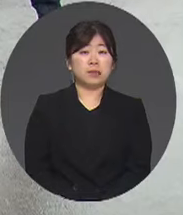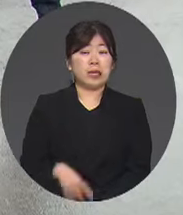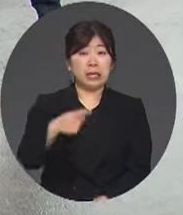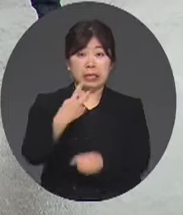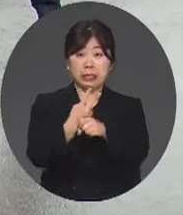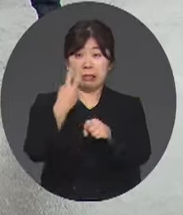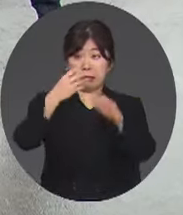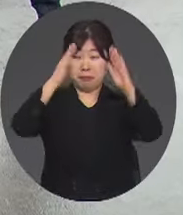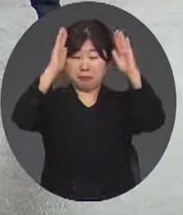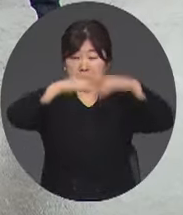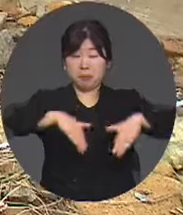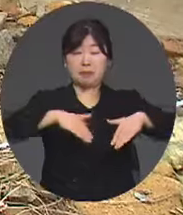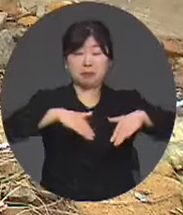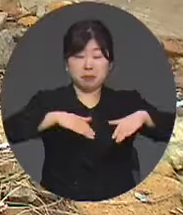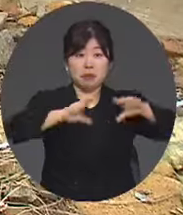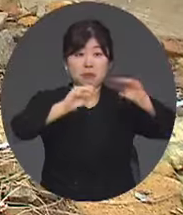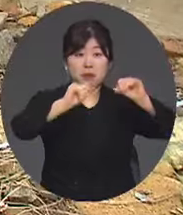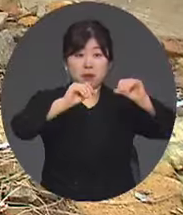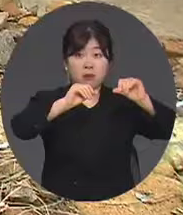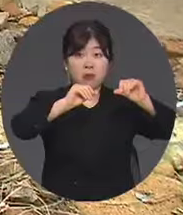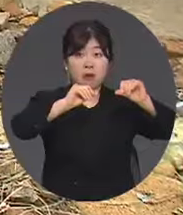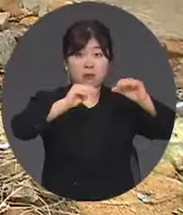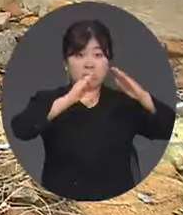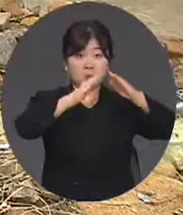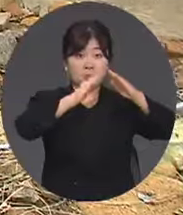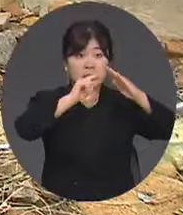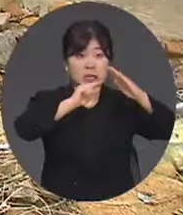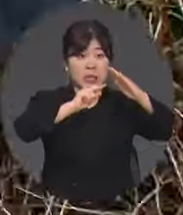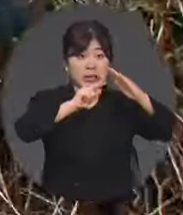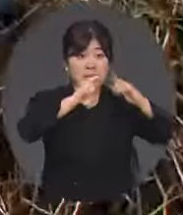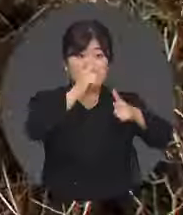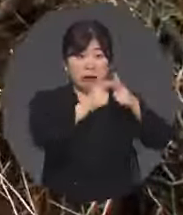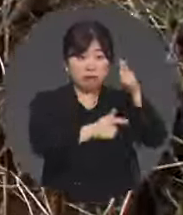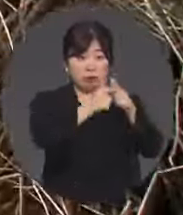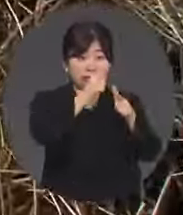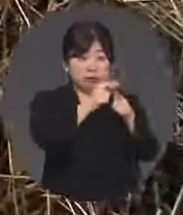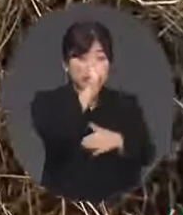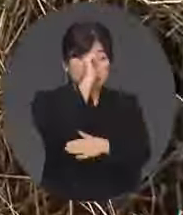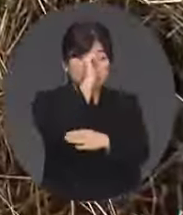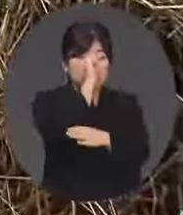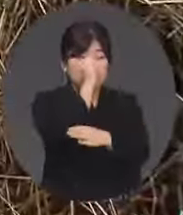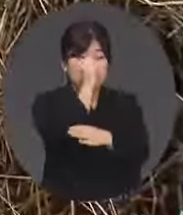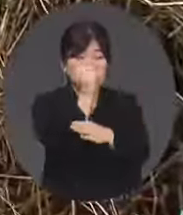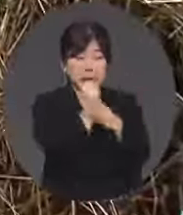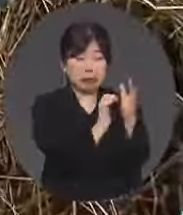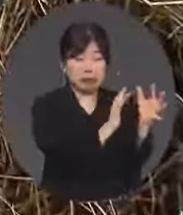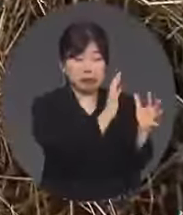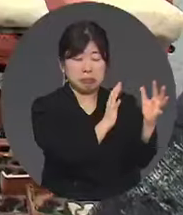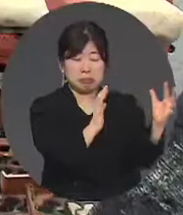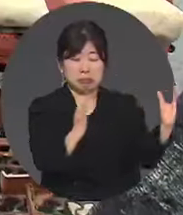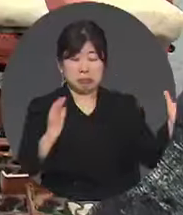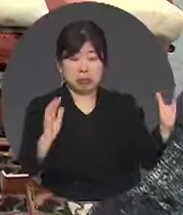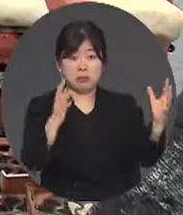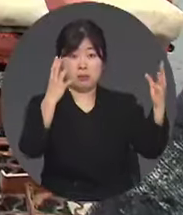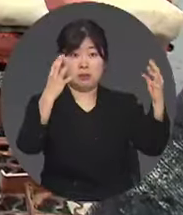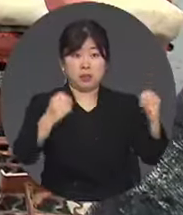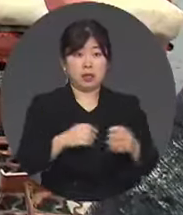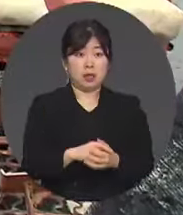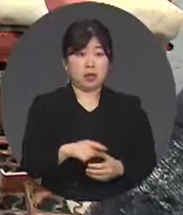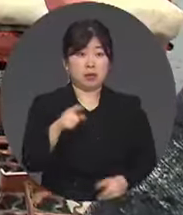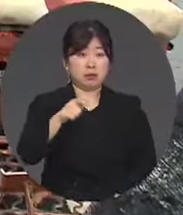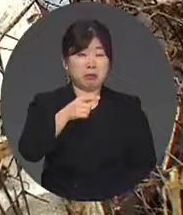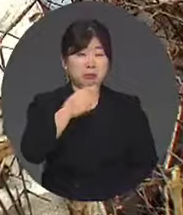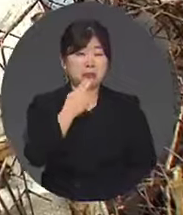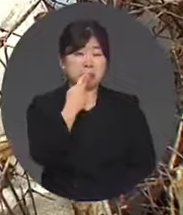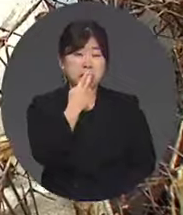2년 전 철거한 집터입니다. 뜯어낸 기둥들이 썩은 채 쌓여있고 마당엔 잡초가 어지럽게 자랐습니다. 대형